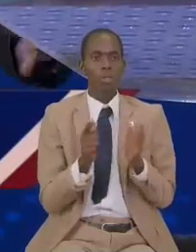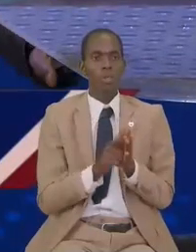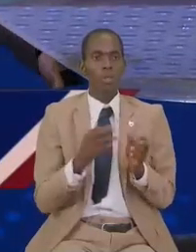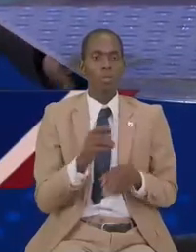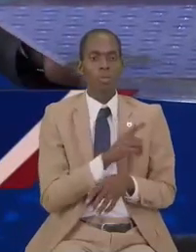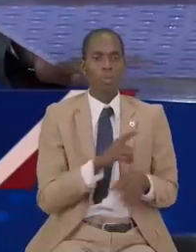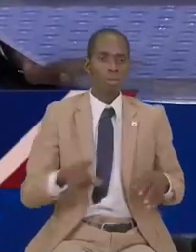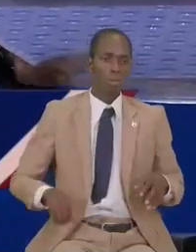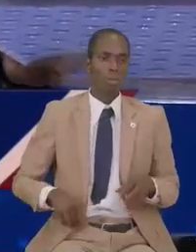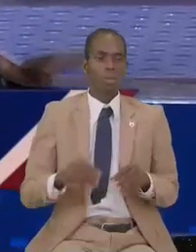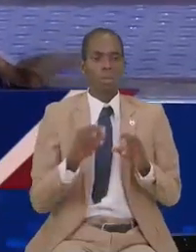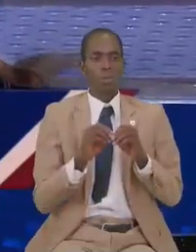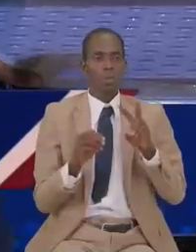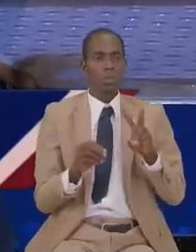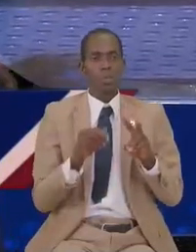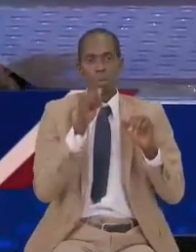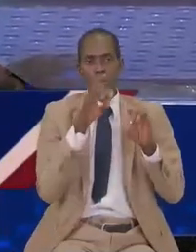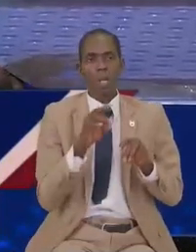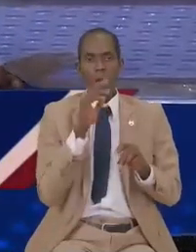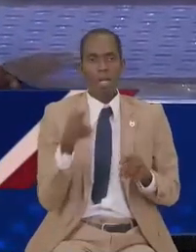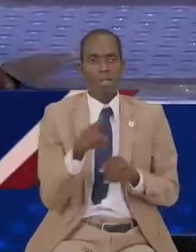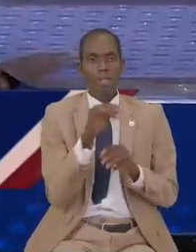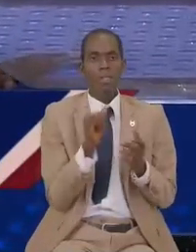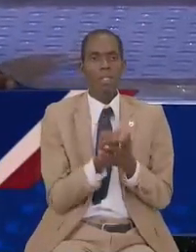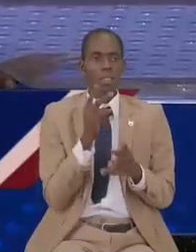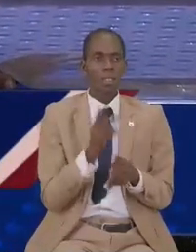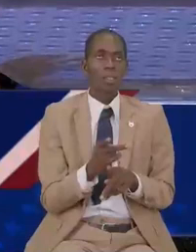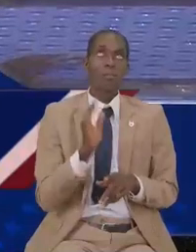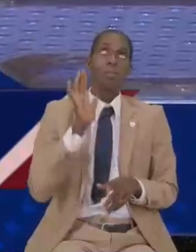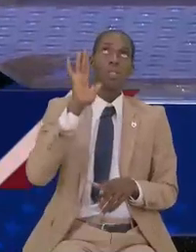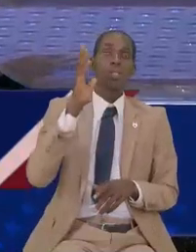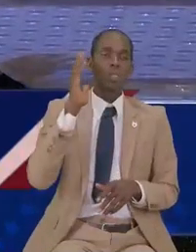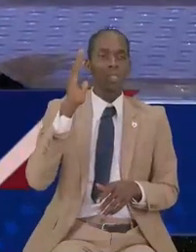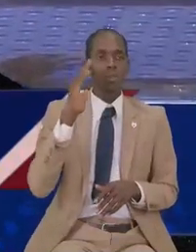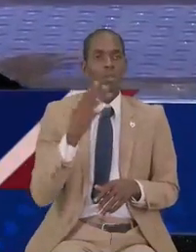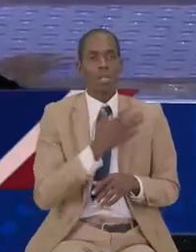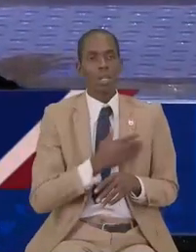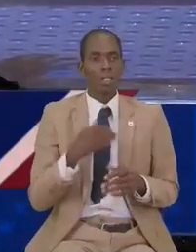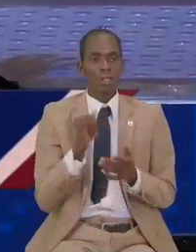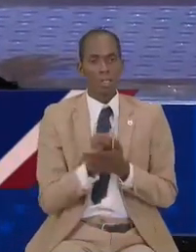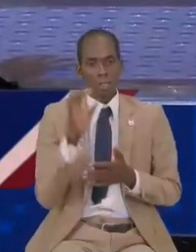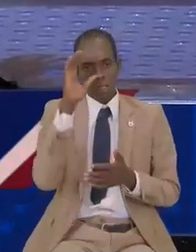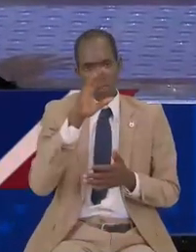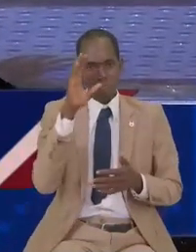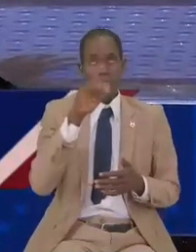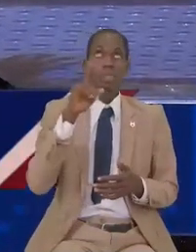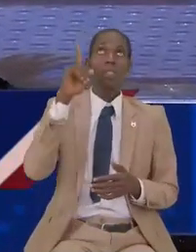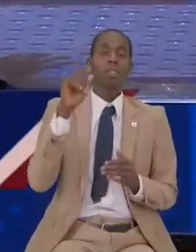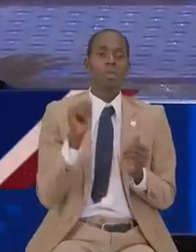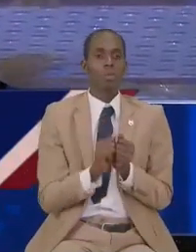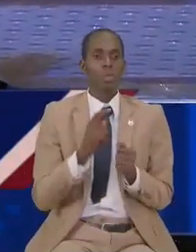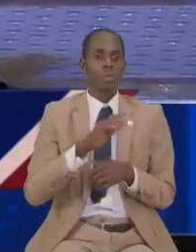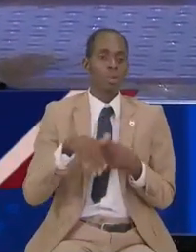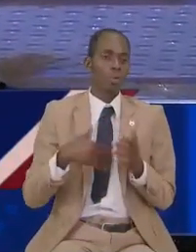dit, heureux ceux qui gardent ses préceptes, qui le cherchent de tout leur cœur.